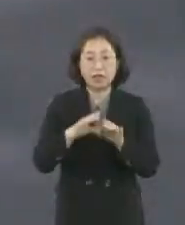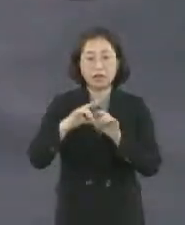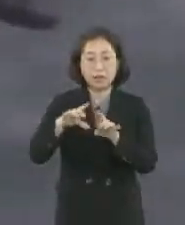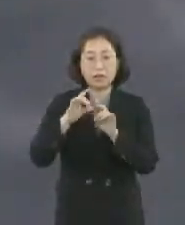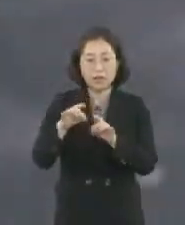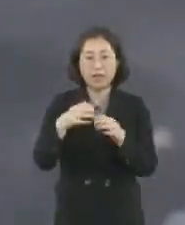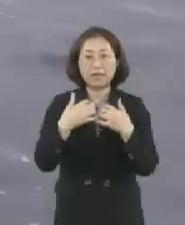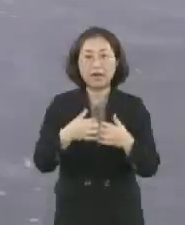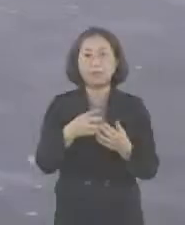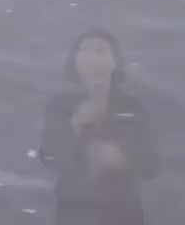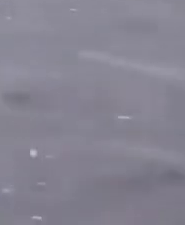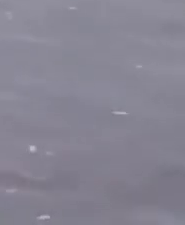점검 여부 등입니다